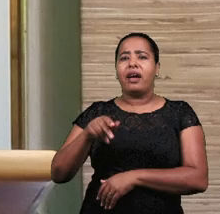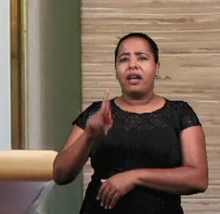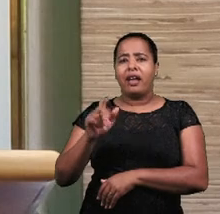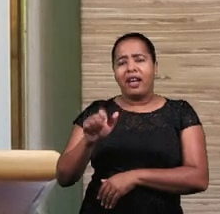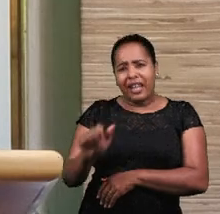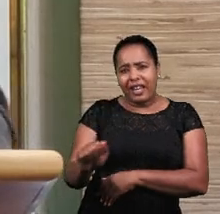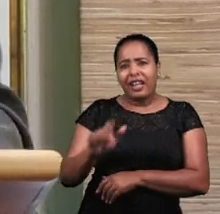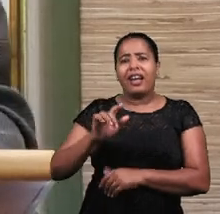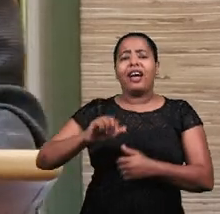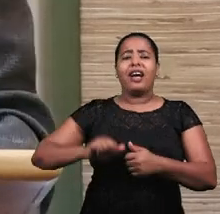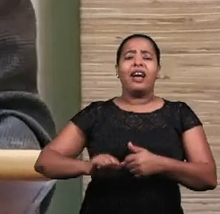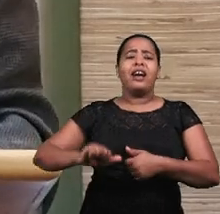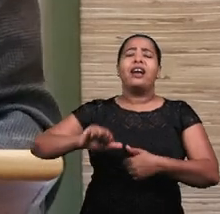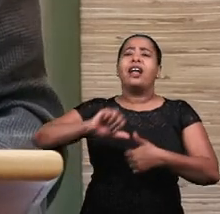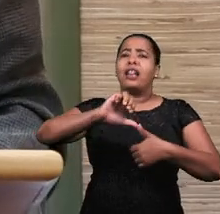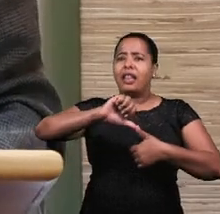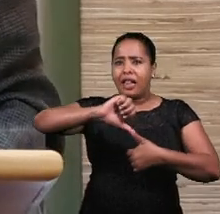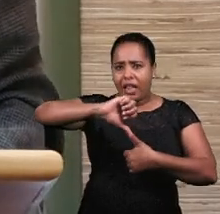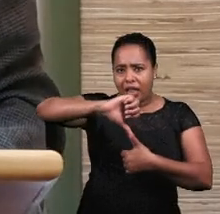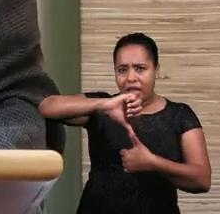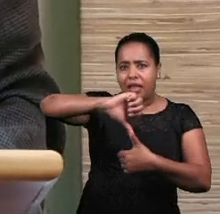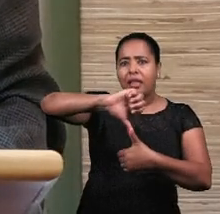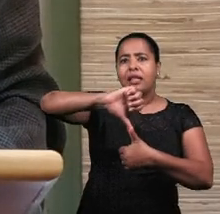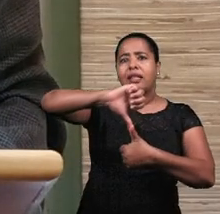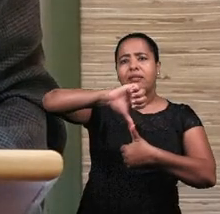d'autres encore, spécialement, nous avons